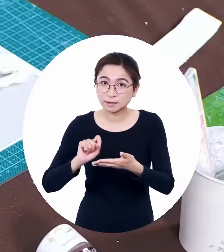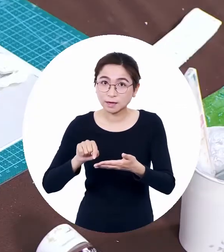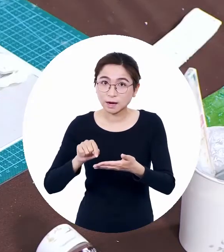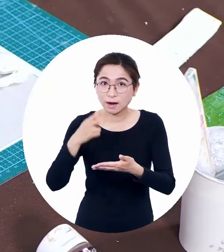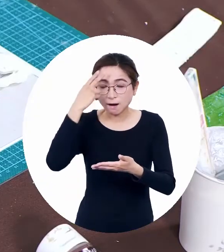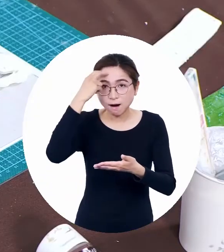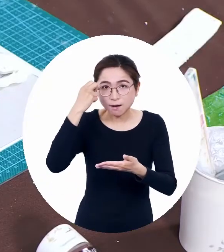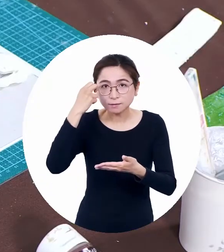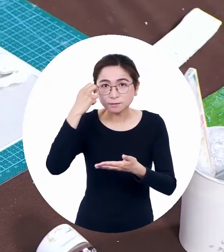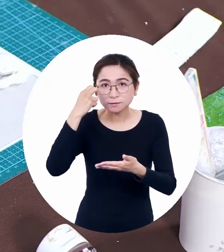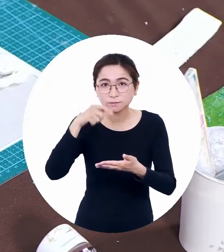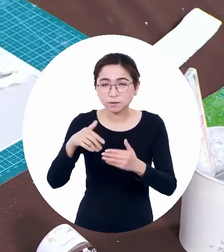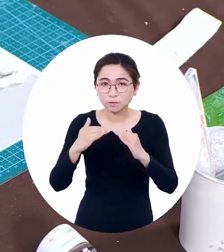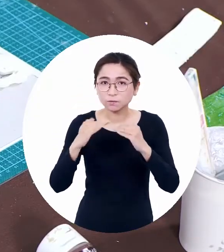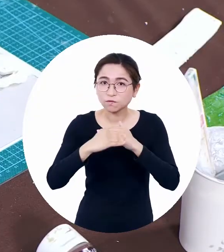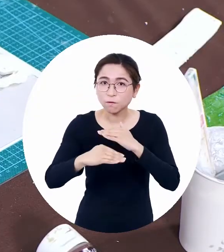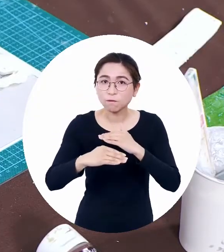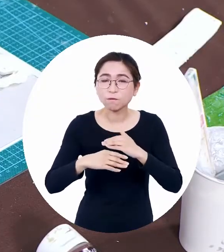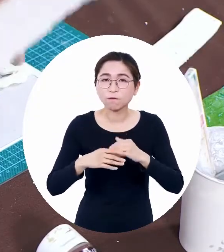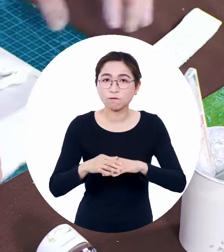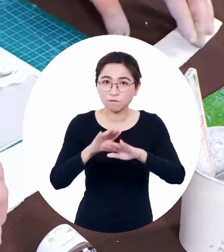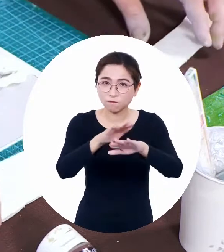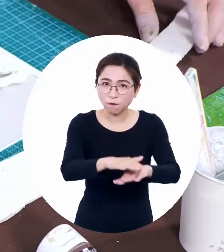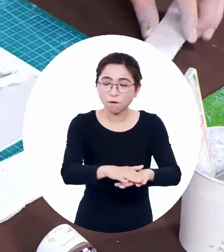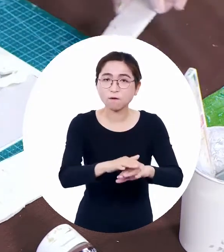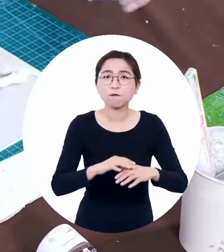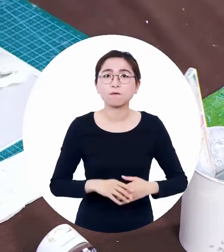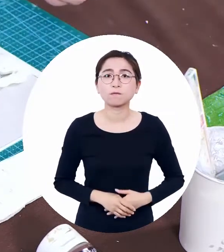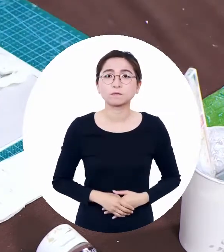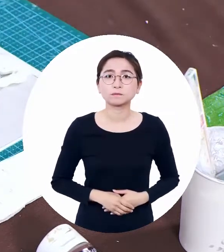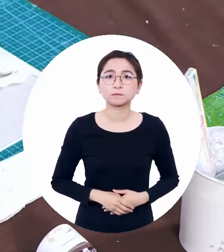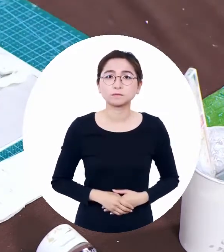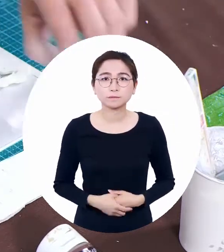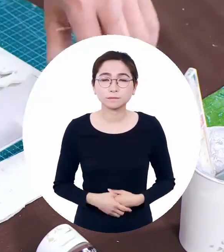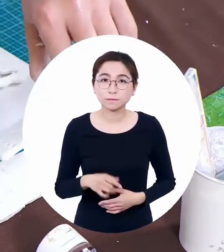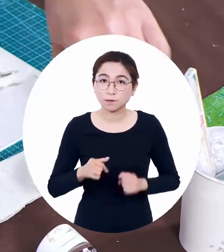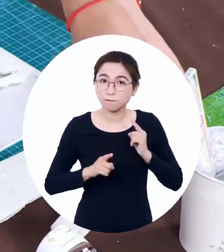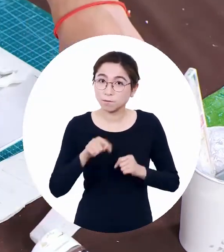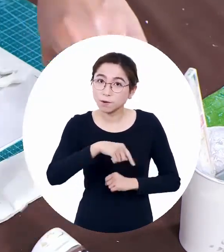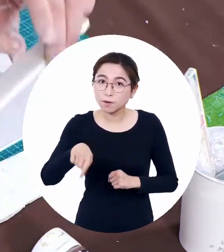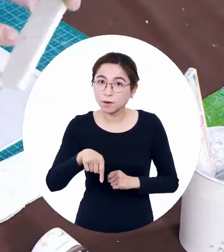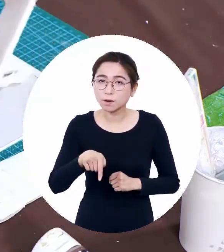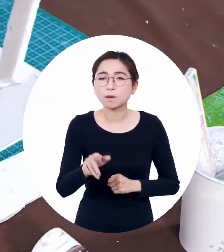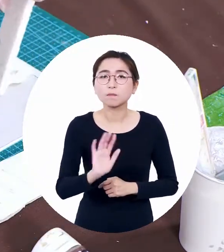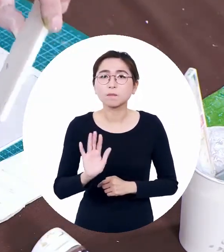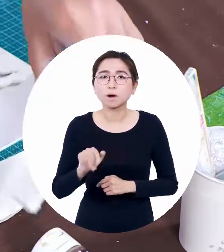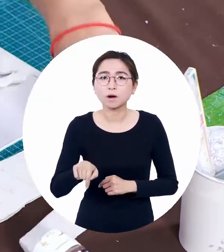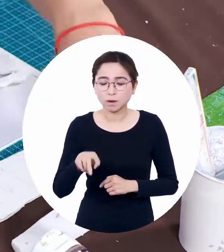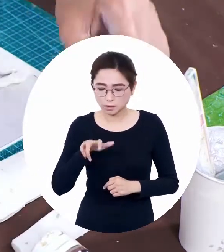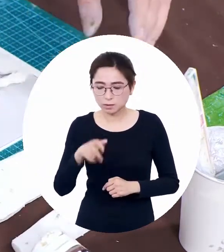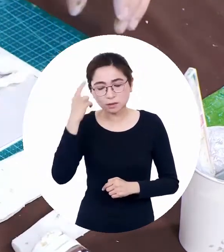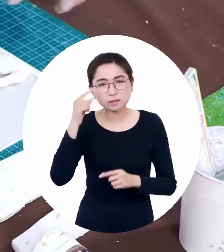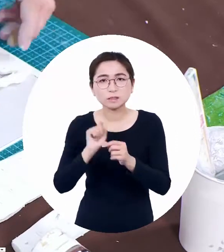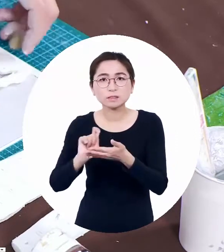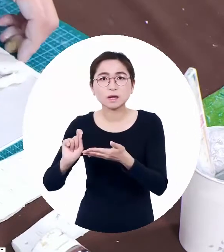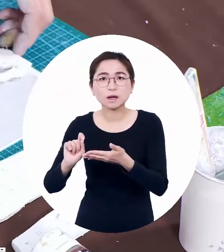低佢依個黑色啦，依、這個鹽蓬咧，我擺埋一邊啦。咁依個 free space 依個唔使啦，因為你都認到字喺上